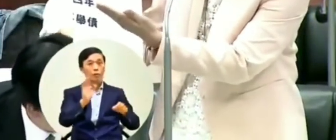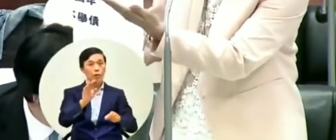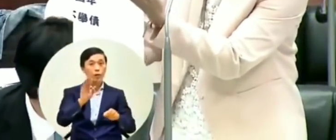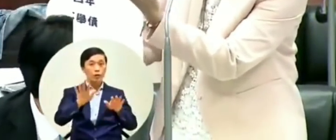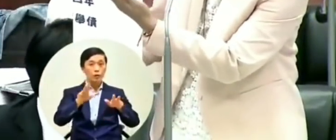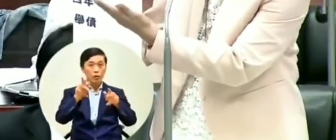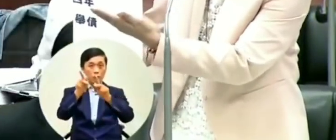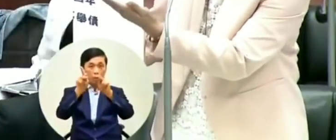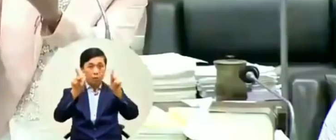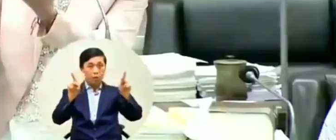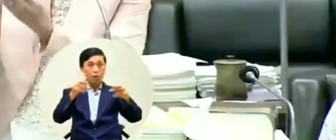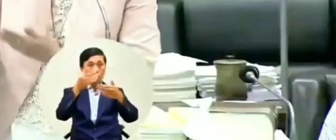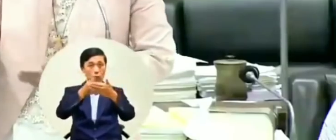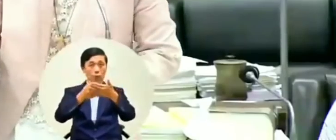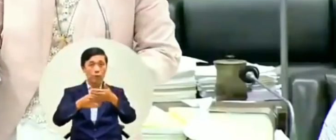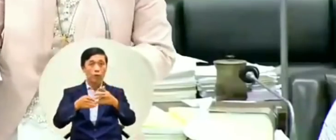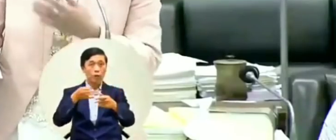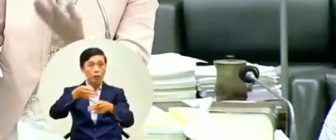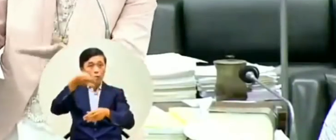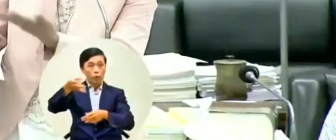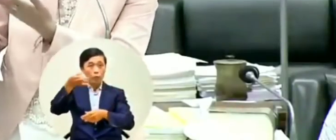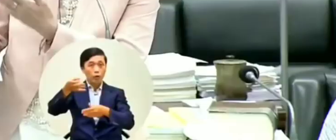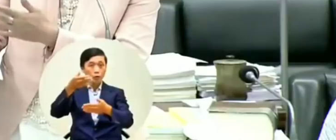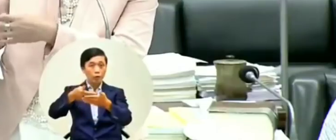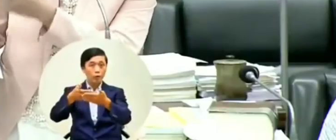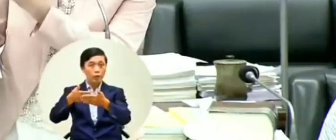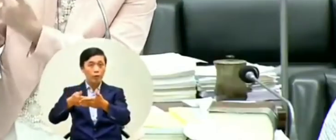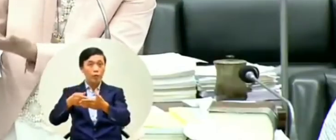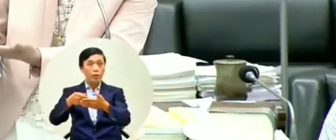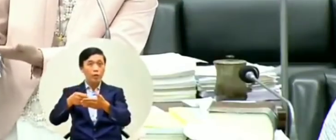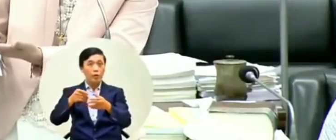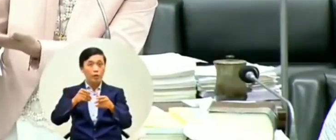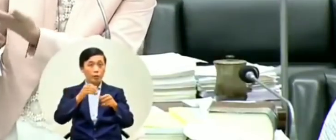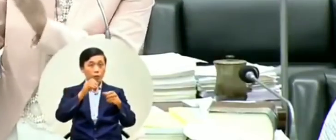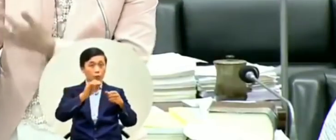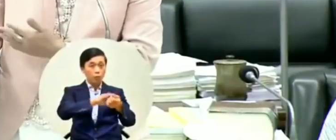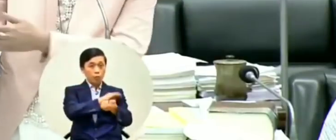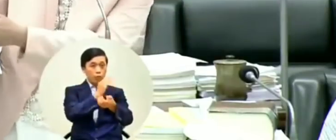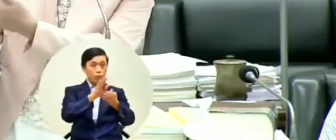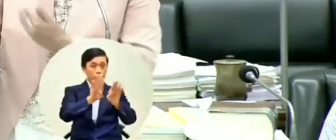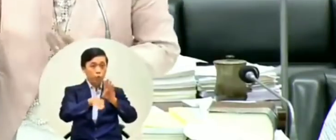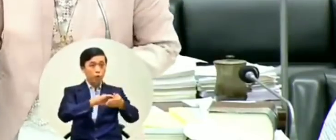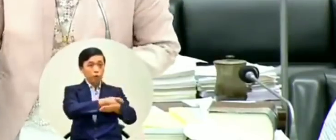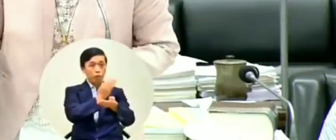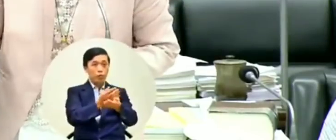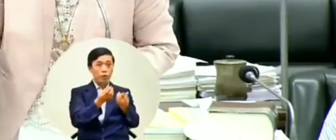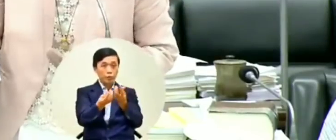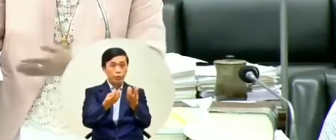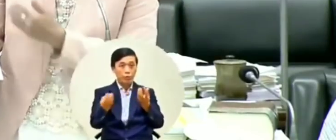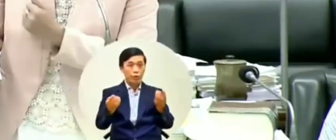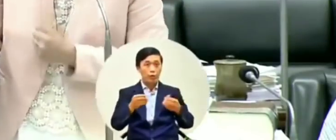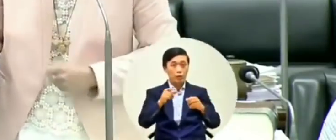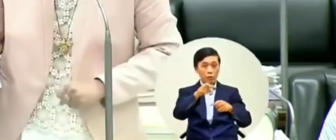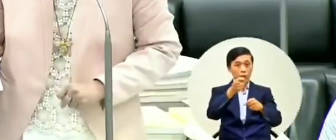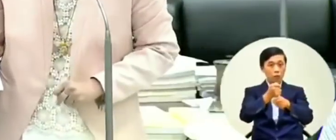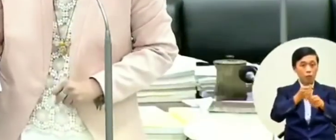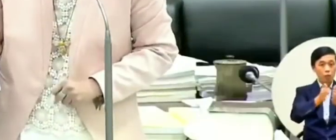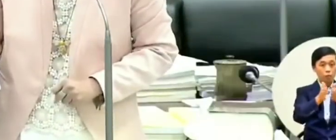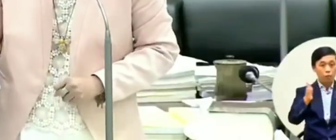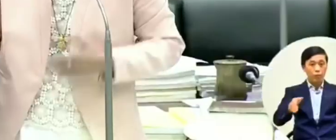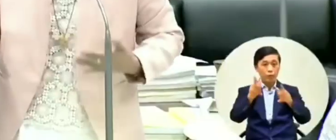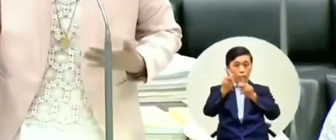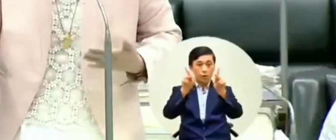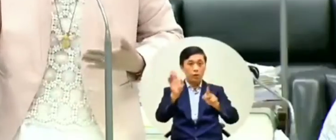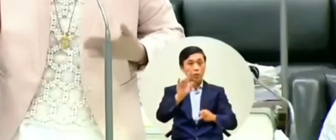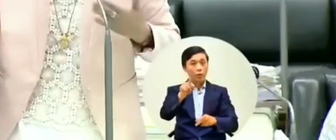负债总额降低偿还计划跟统筹分配款，做了这些修法的一些专案的报告，任内我们不举债嘛，你可不可以做这个承